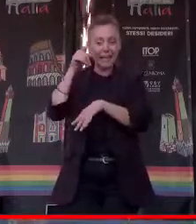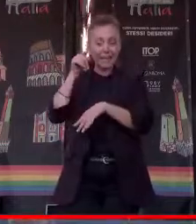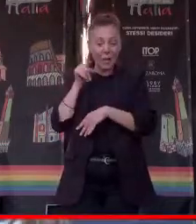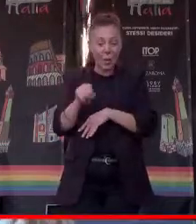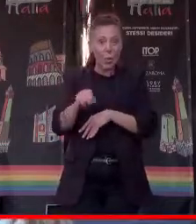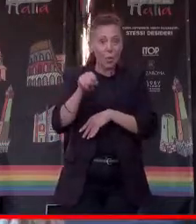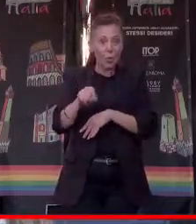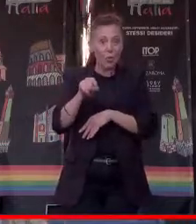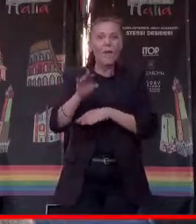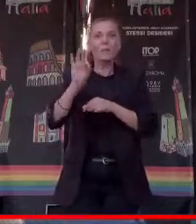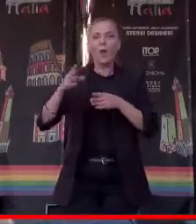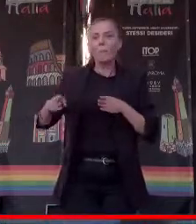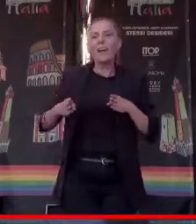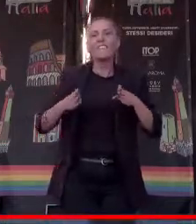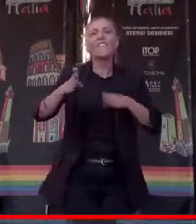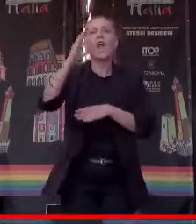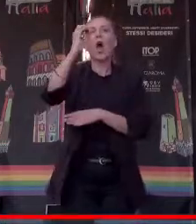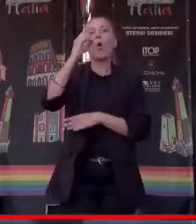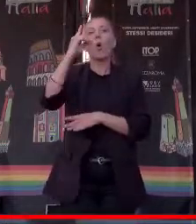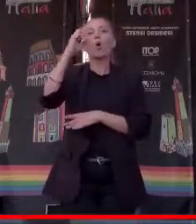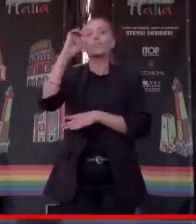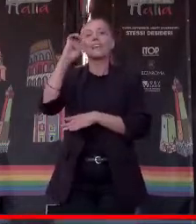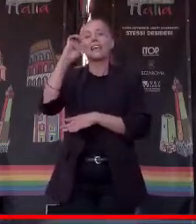su via Odescalchi,